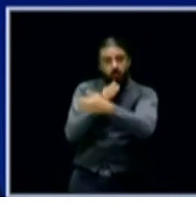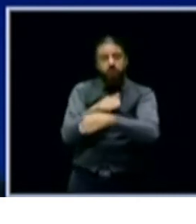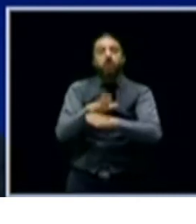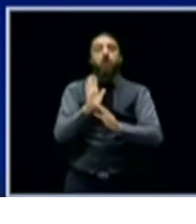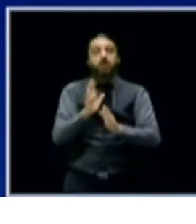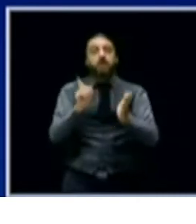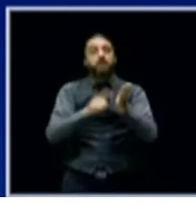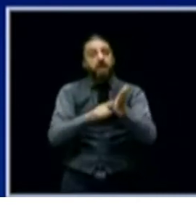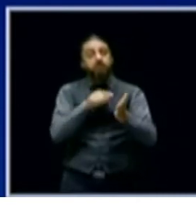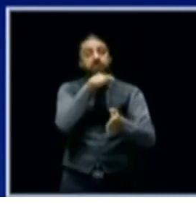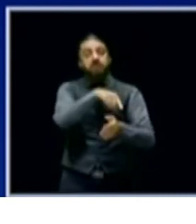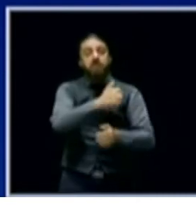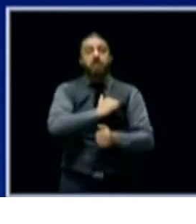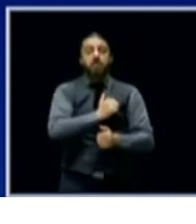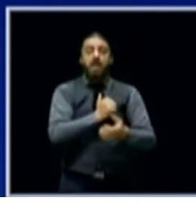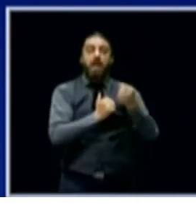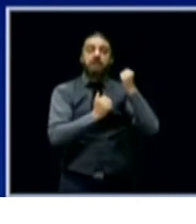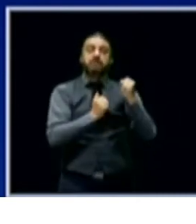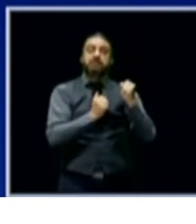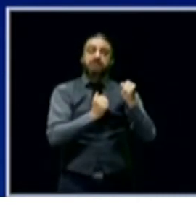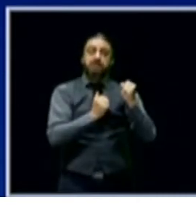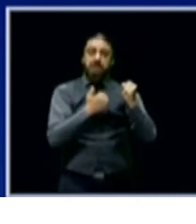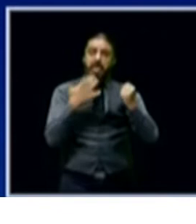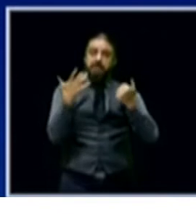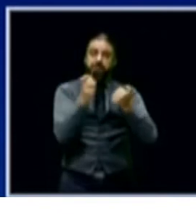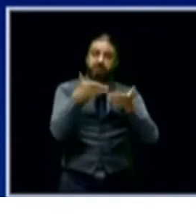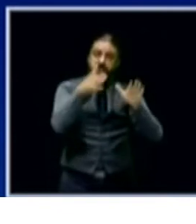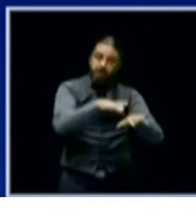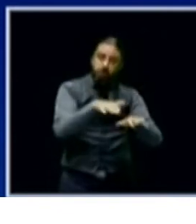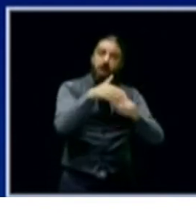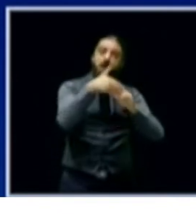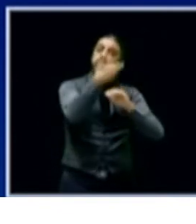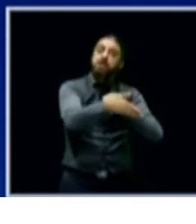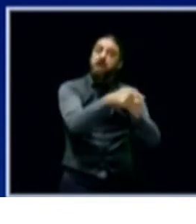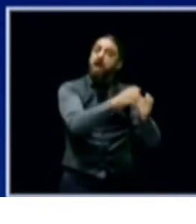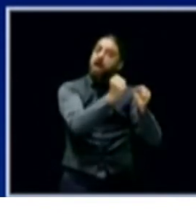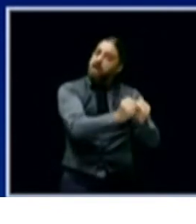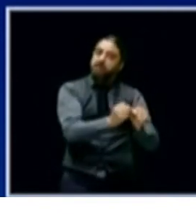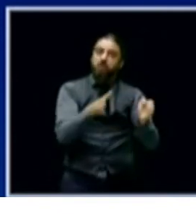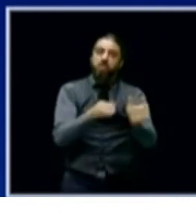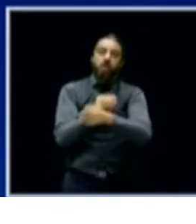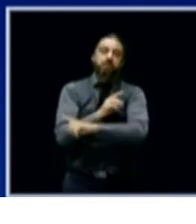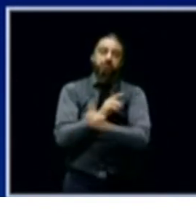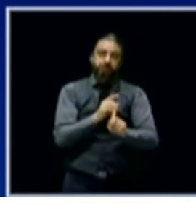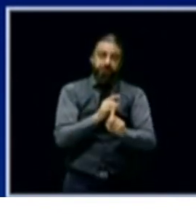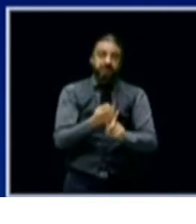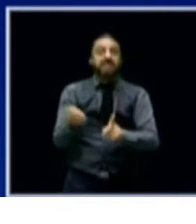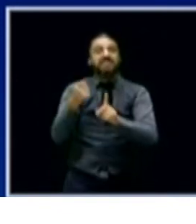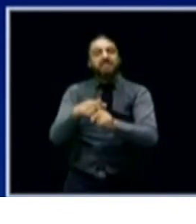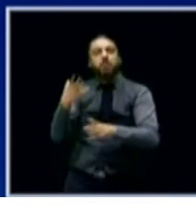μια εγγύηση για τη διατήρηση των θέσεων απασχόλησης. Και βέβαια για τους μακροχρόνια ανέργους δίνουμε και ένα επιπλέον